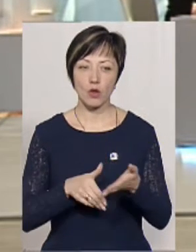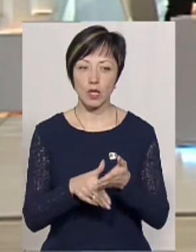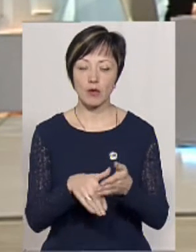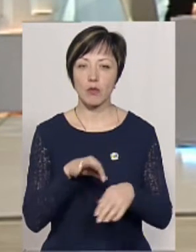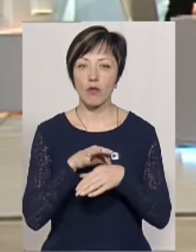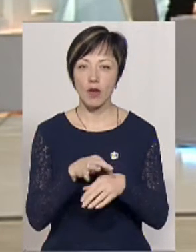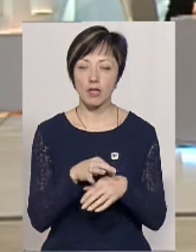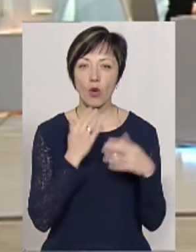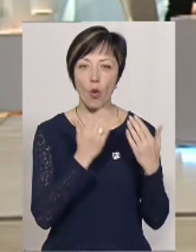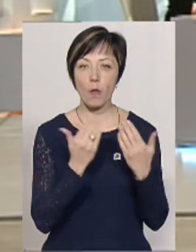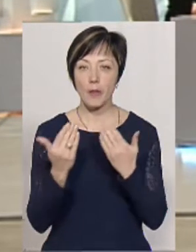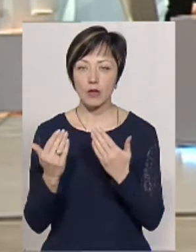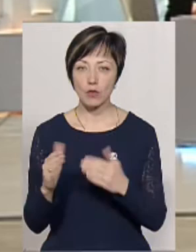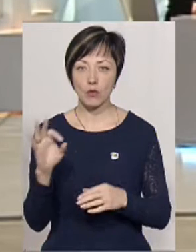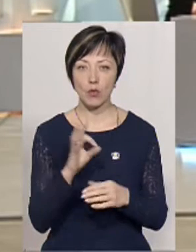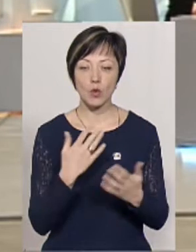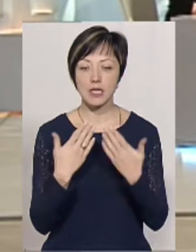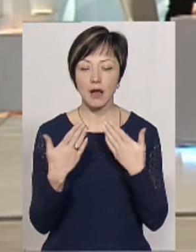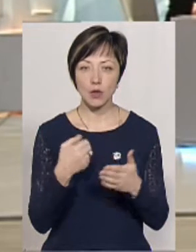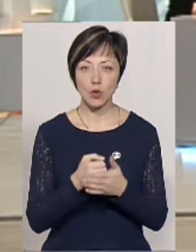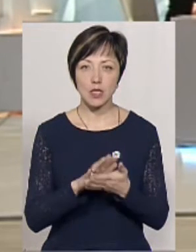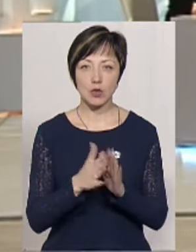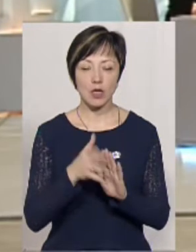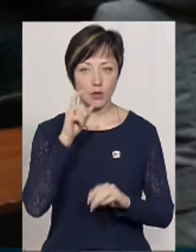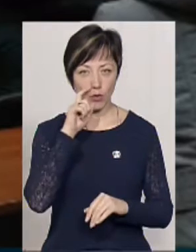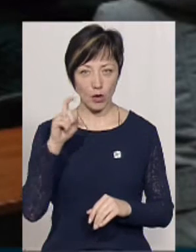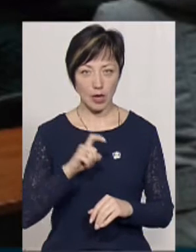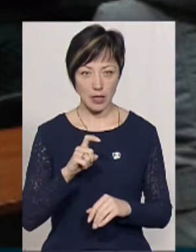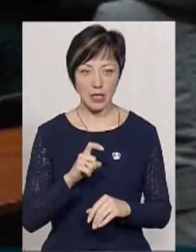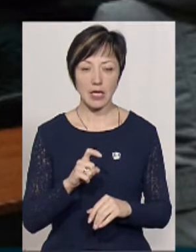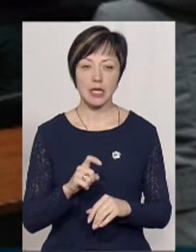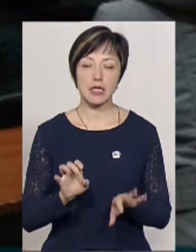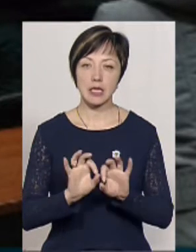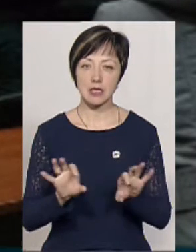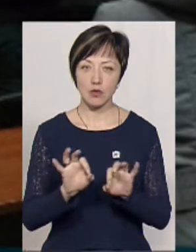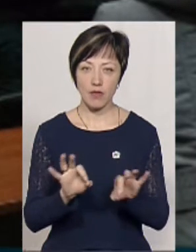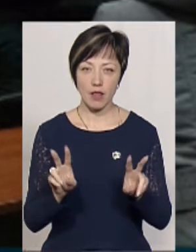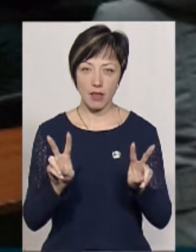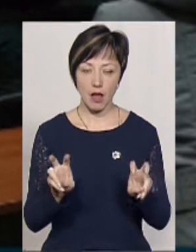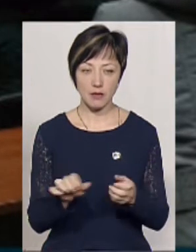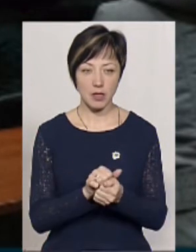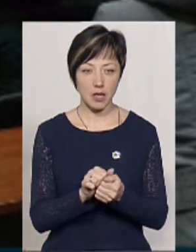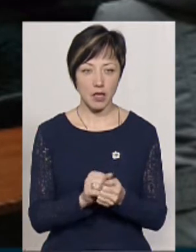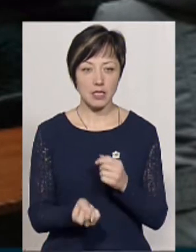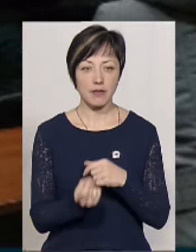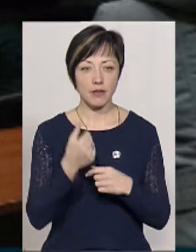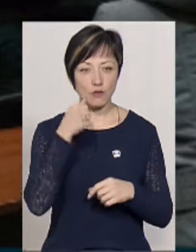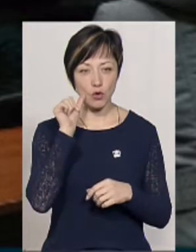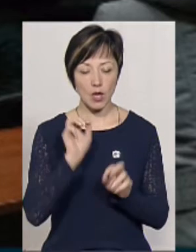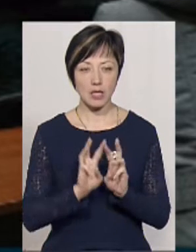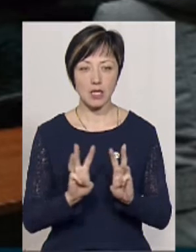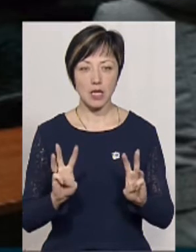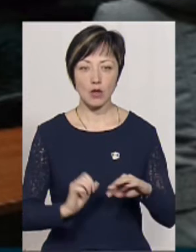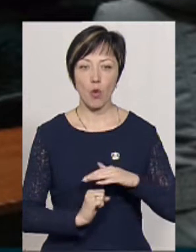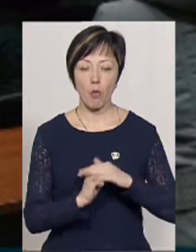проведення соціологічного опитування щодо ставлення до ситуації в Україні. Зацитувала я назву матеріалу, який з'явився учора на